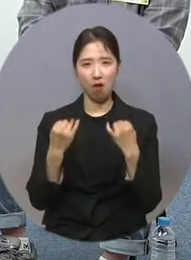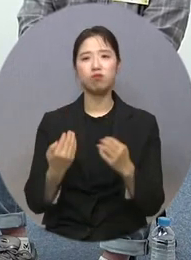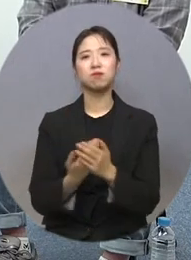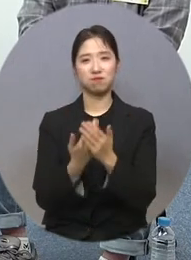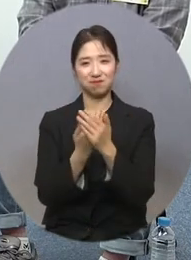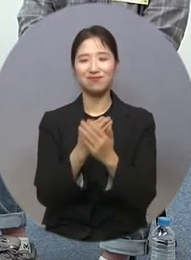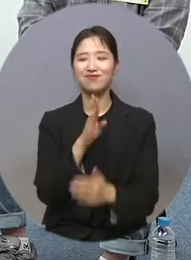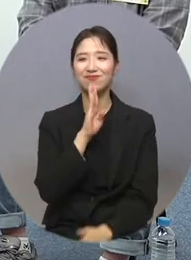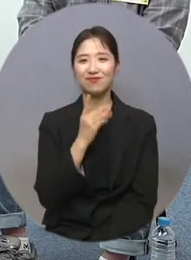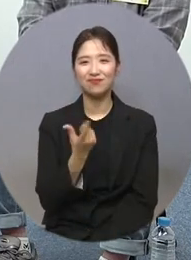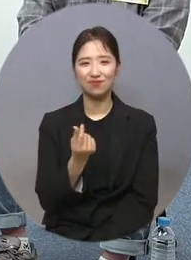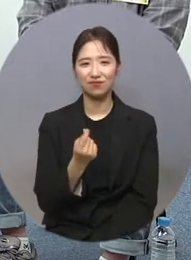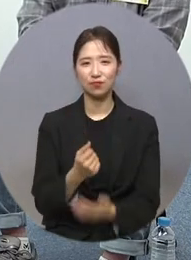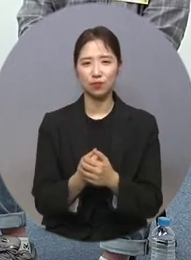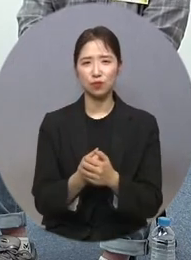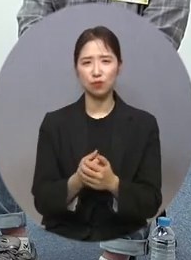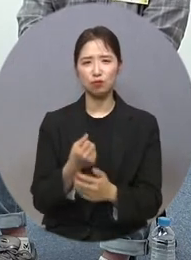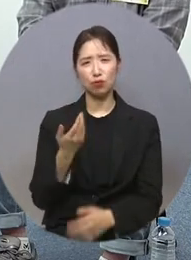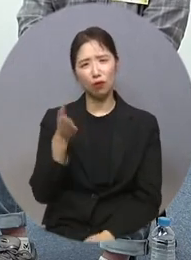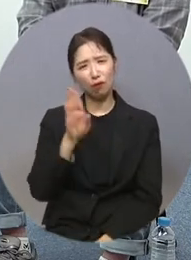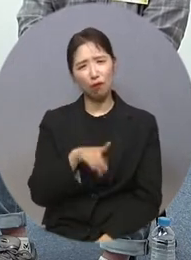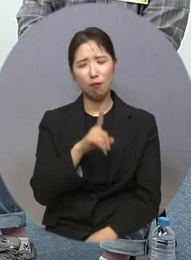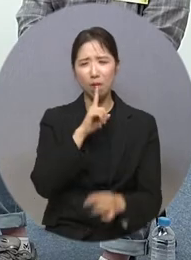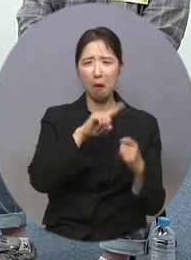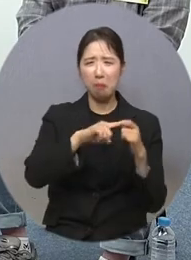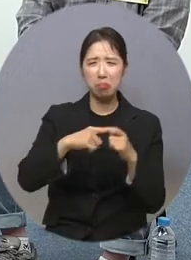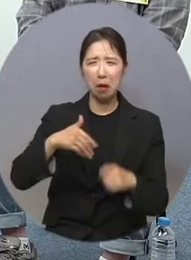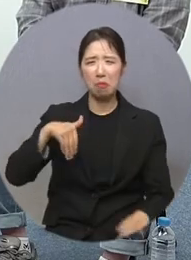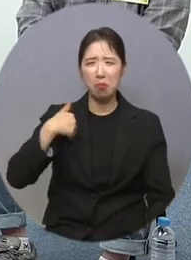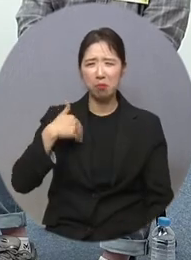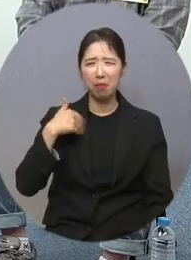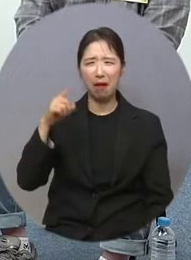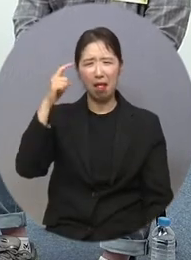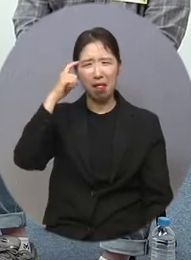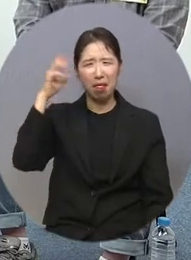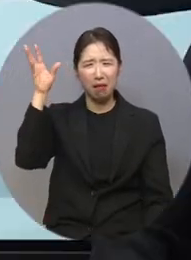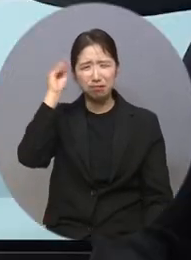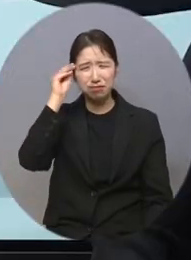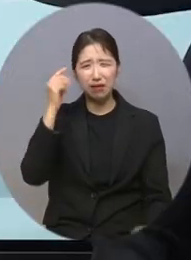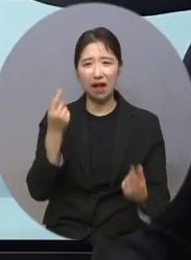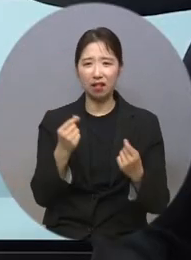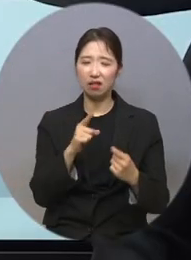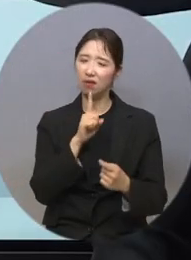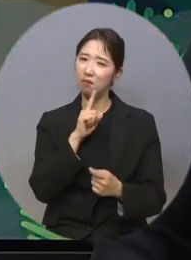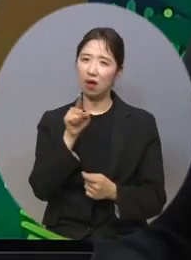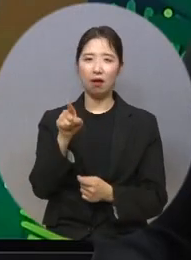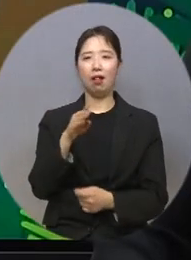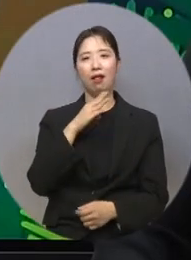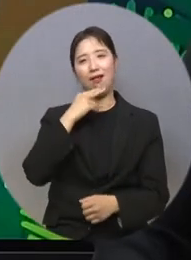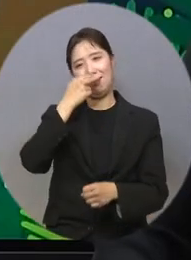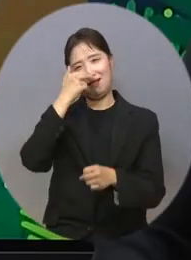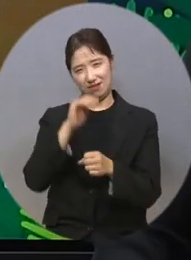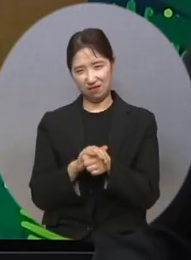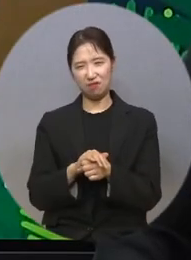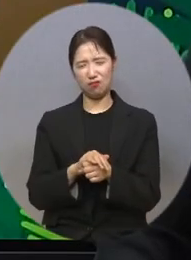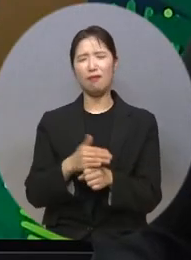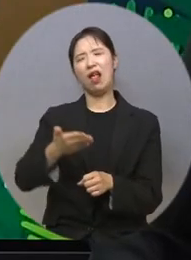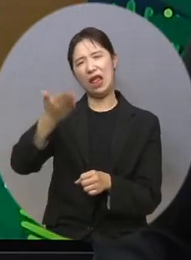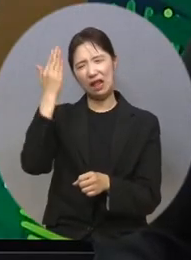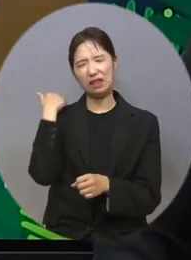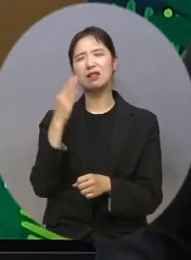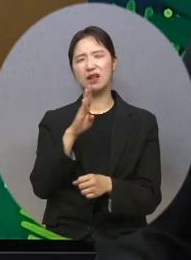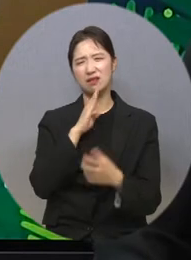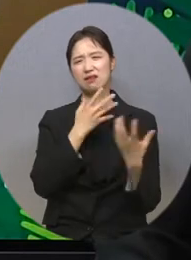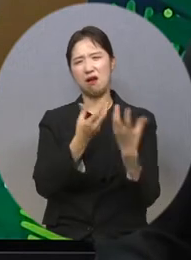것 같아요. 아, 근데 뭐 지능과 연계해서 이렇게 얘기를 하실 정도로 근데 사실은 그런 사례가 많이